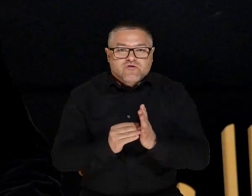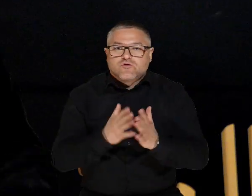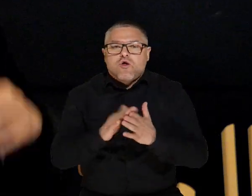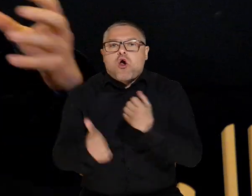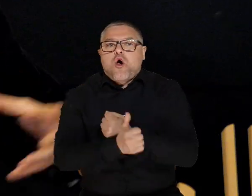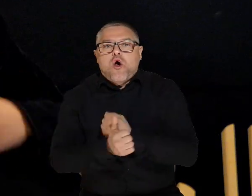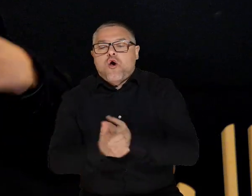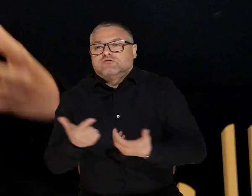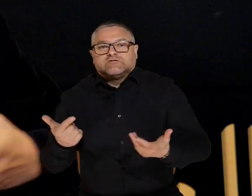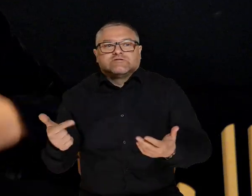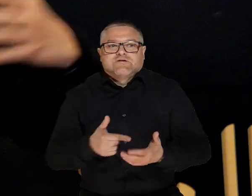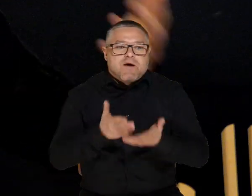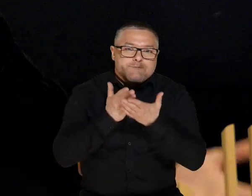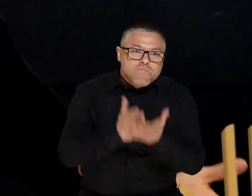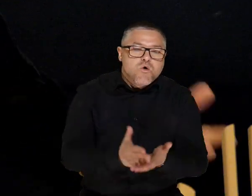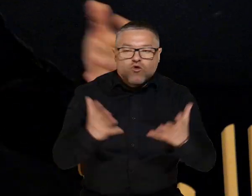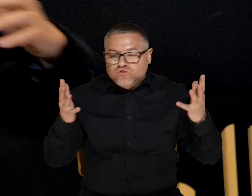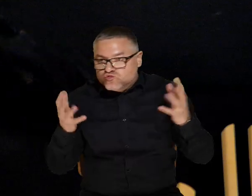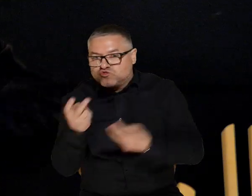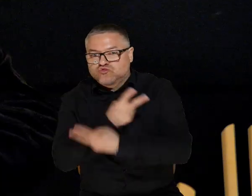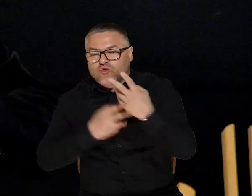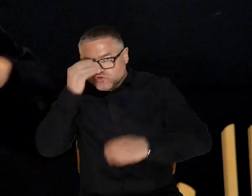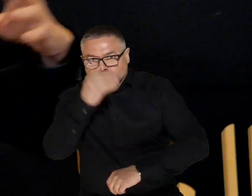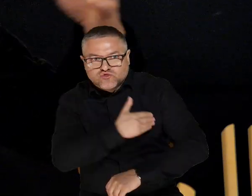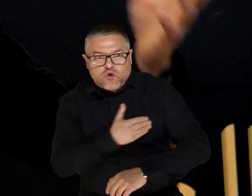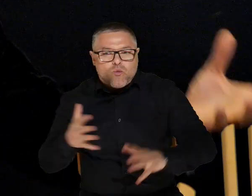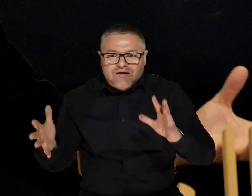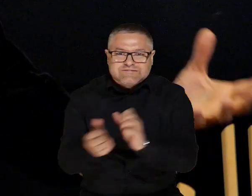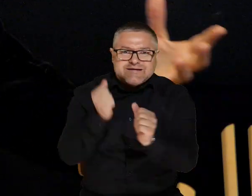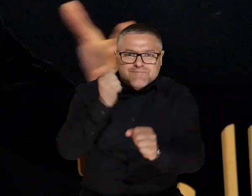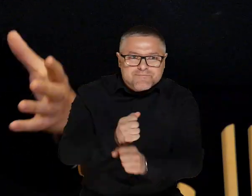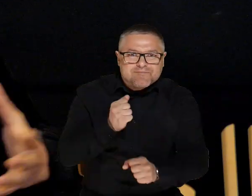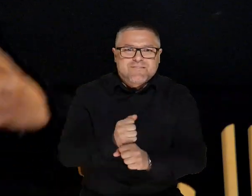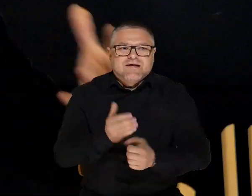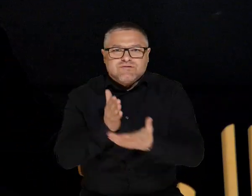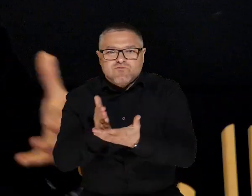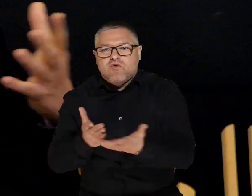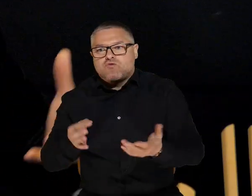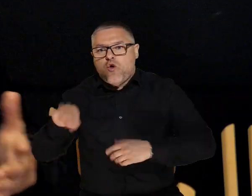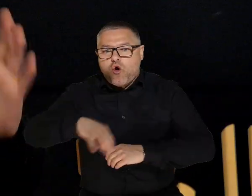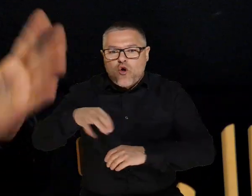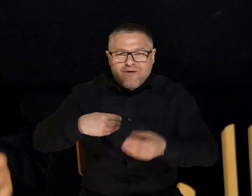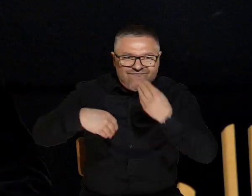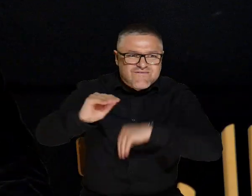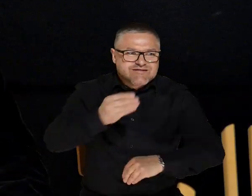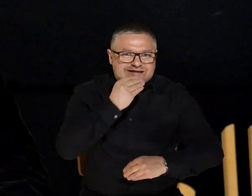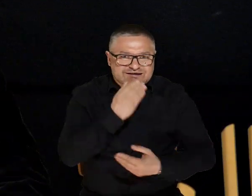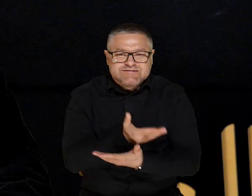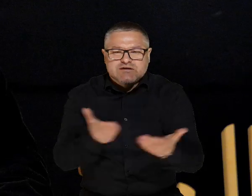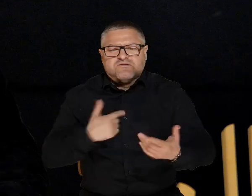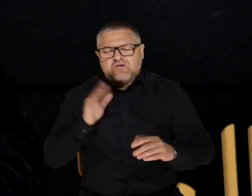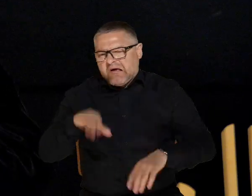tylko o to, że trzeba było pomagać w znalezieniu szkoły, znalezieniu pracy, gotować więcej i tak dalej. Z